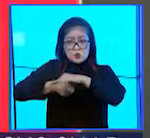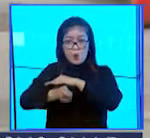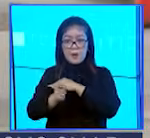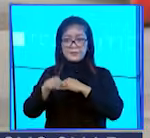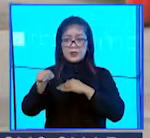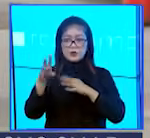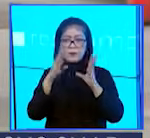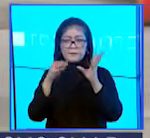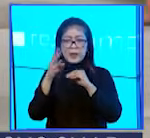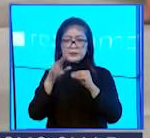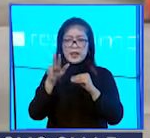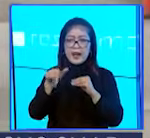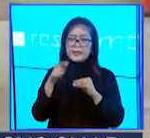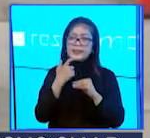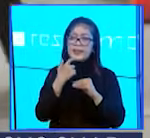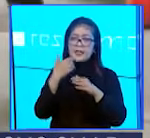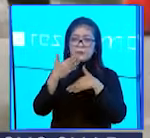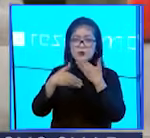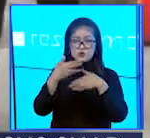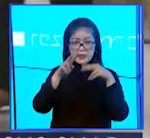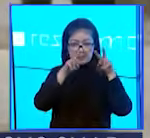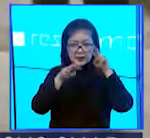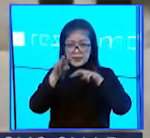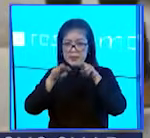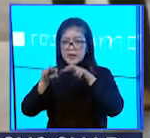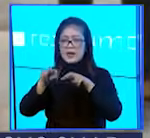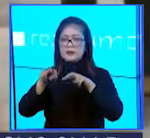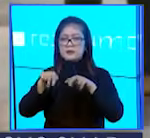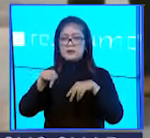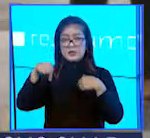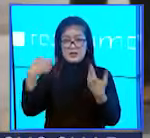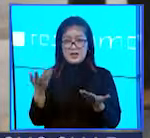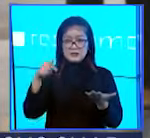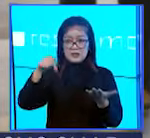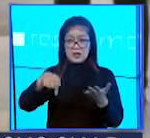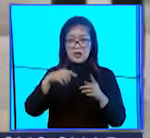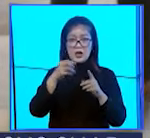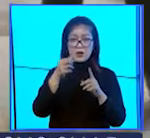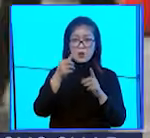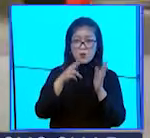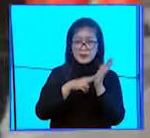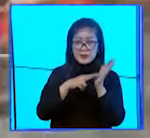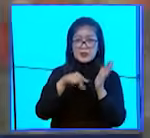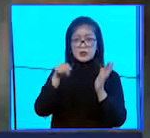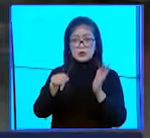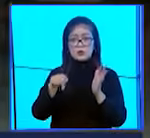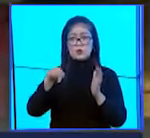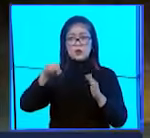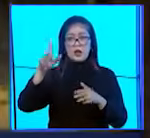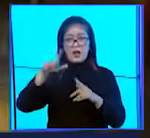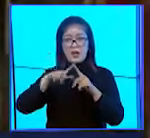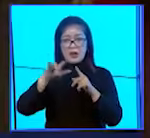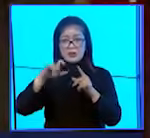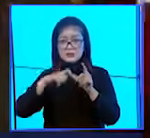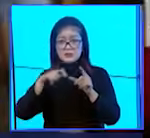kembali, yakni proses penyelidikan Robin Aziz Syamsuddin dan juga Alisa Gunado dalam